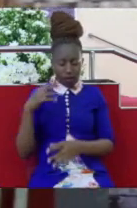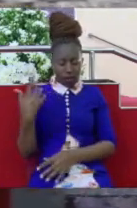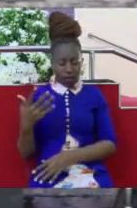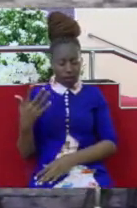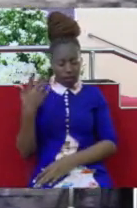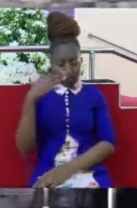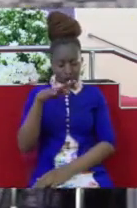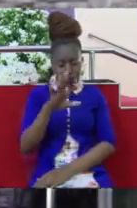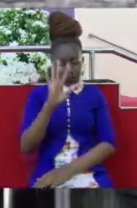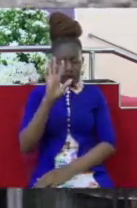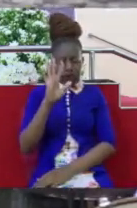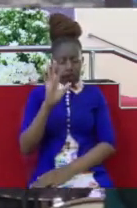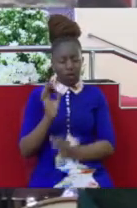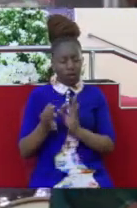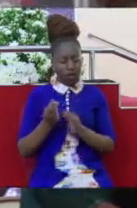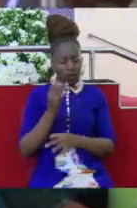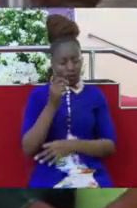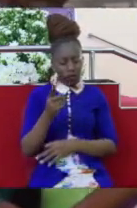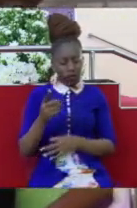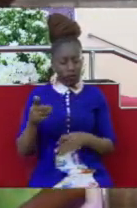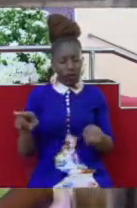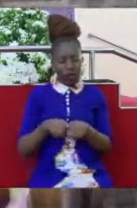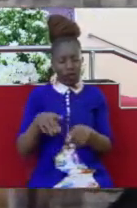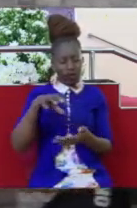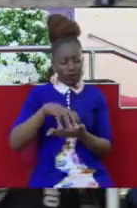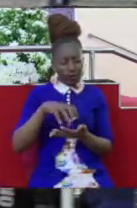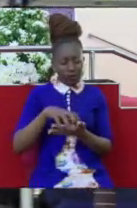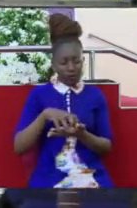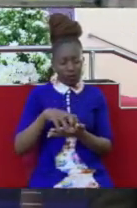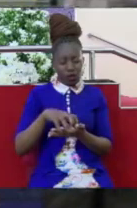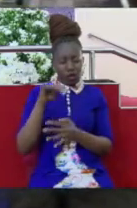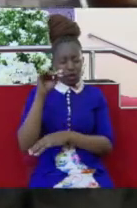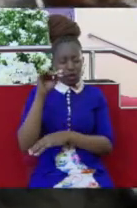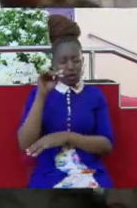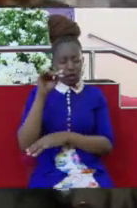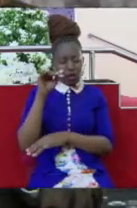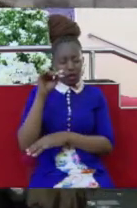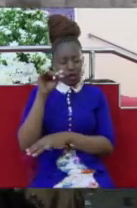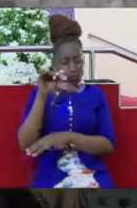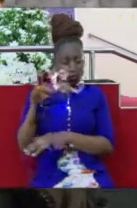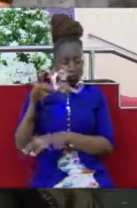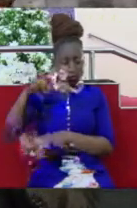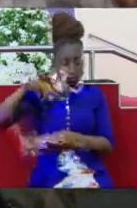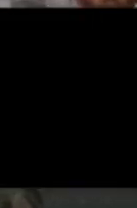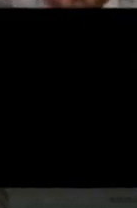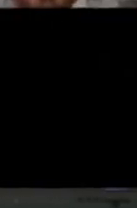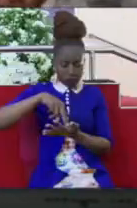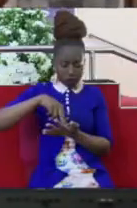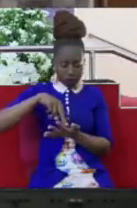If that's you, kama huyo ni wewe, I want you to stand to your feet for this prayer. Nataka uweke imani yako katika ombi hili.